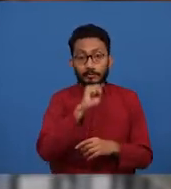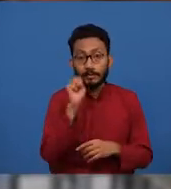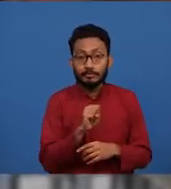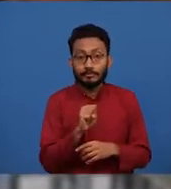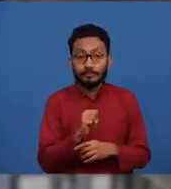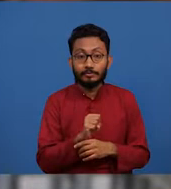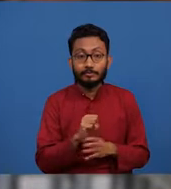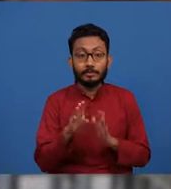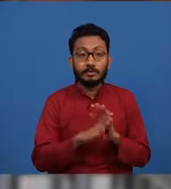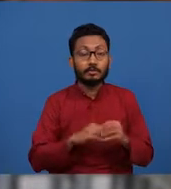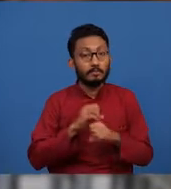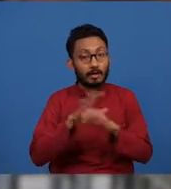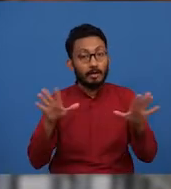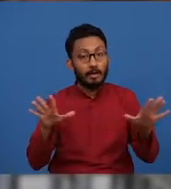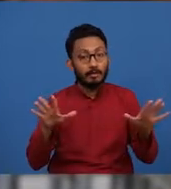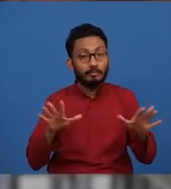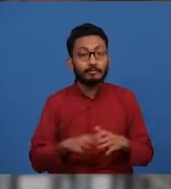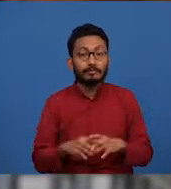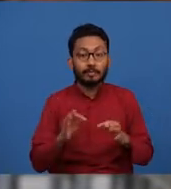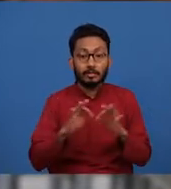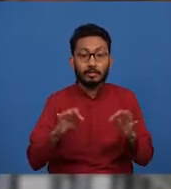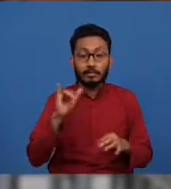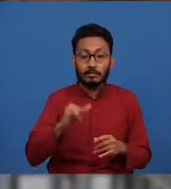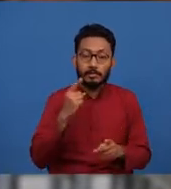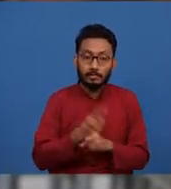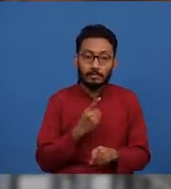betul, lengkap dan gramatis.